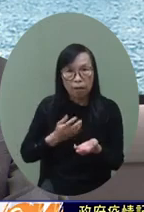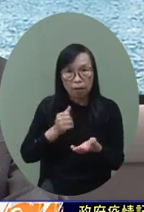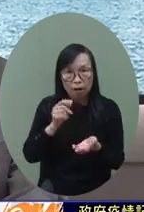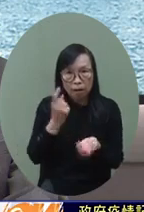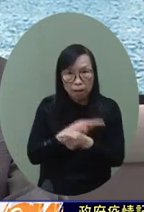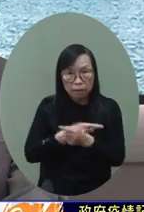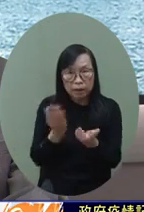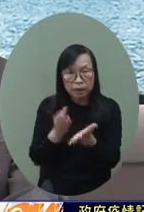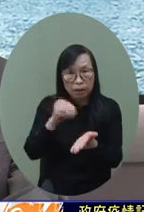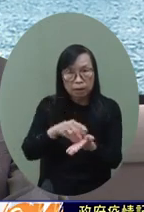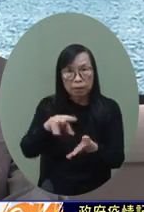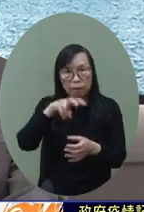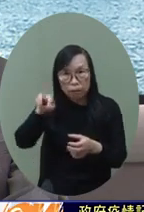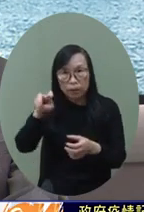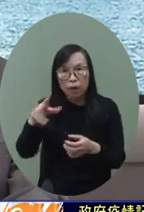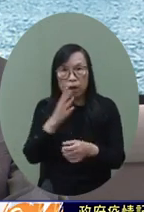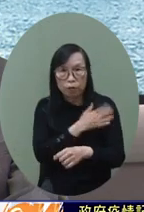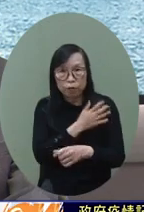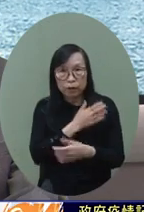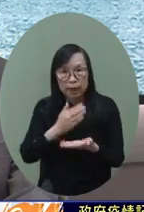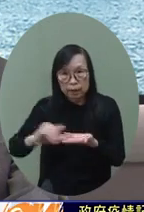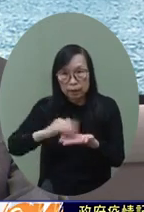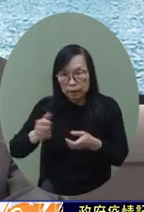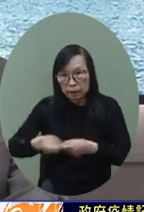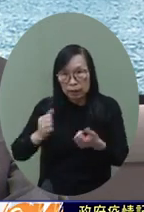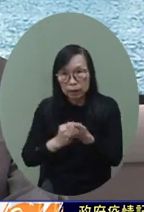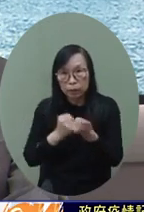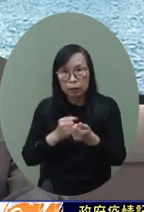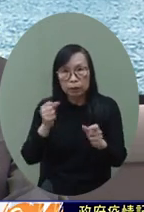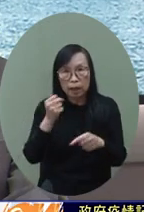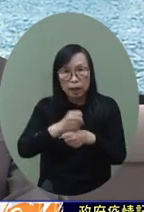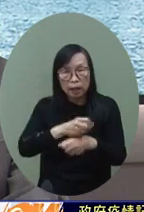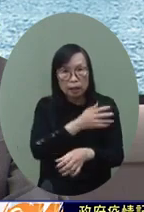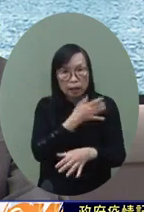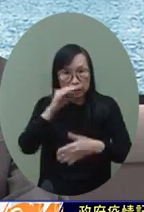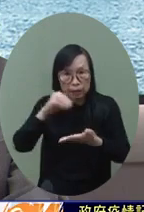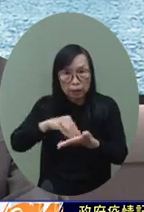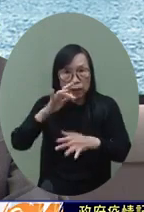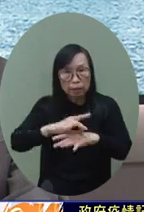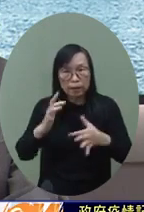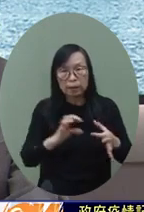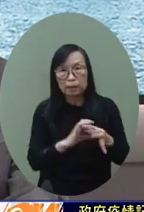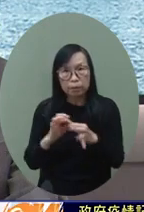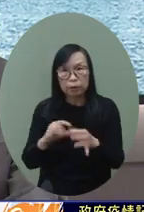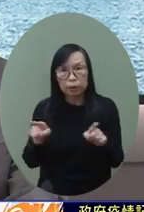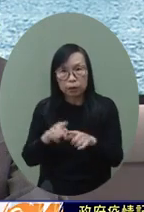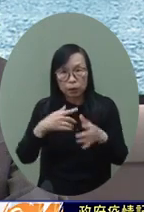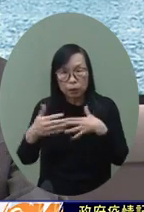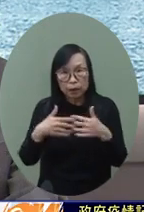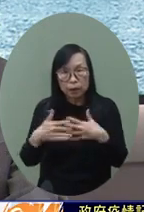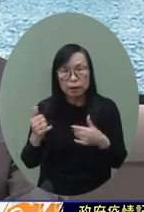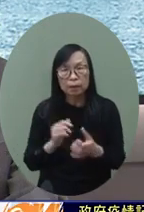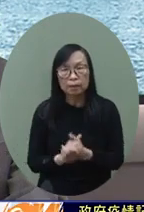候咧，再揾多一名係負責清潔支援嘅員工列為緊密接觸者。咁呢位同事咧，佢